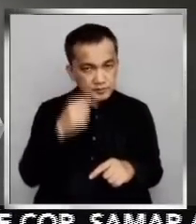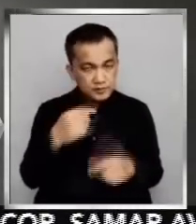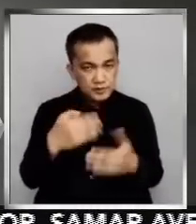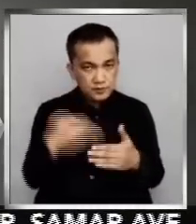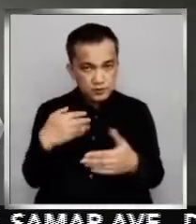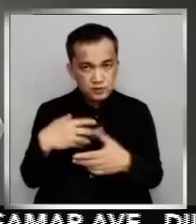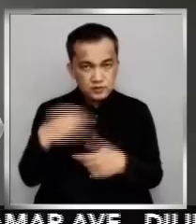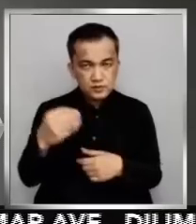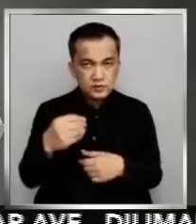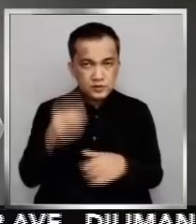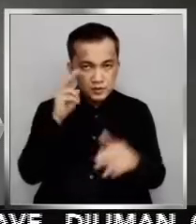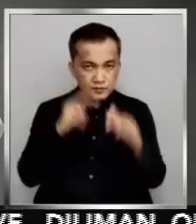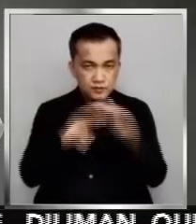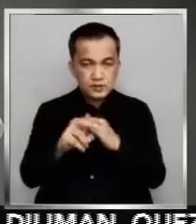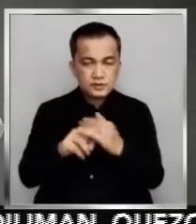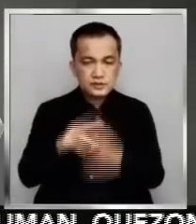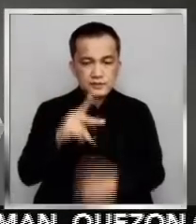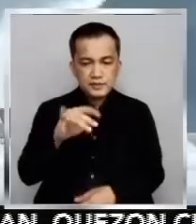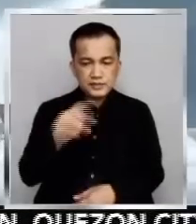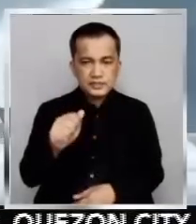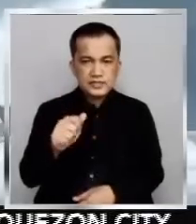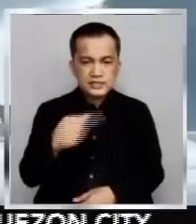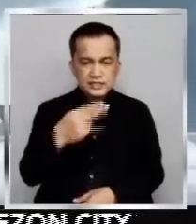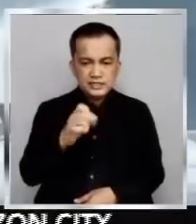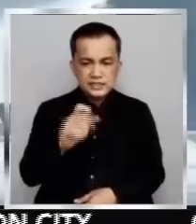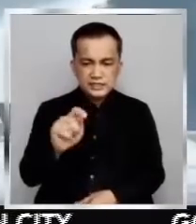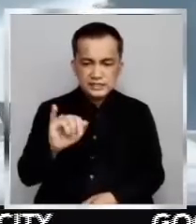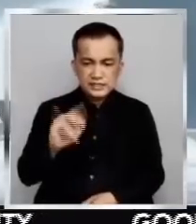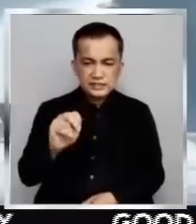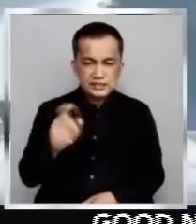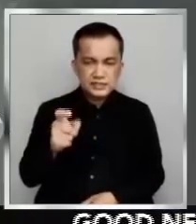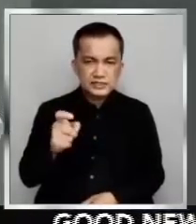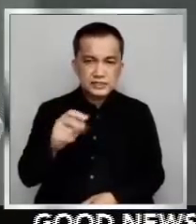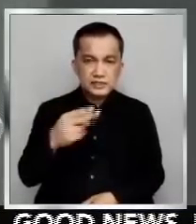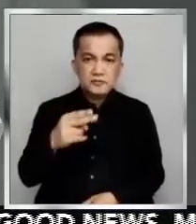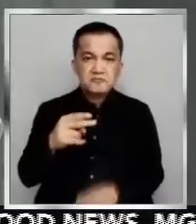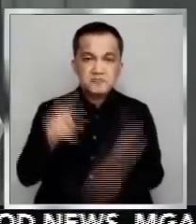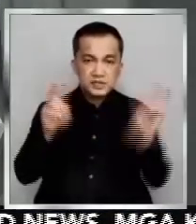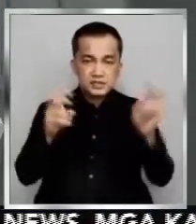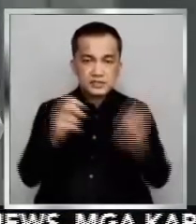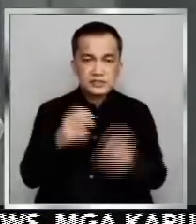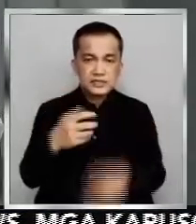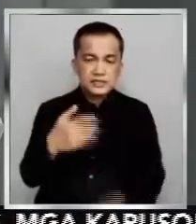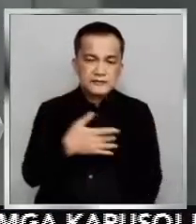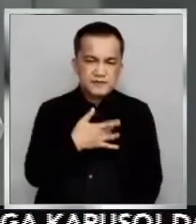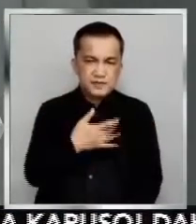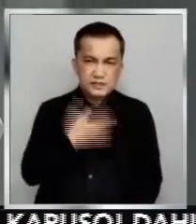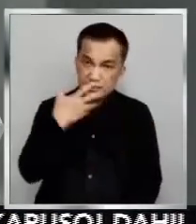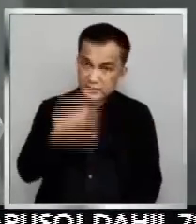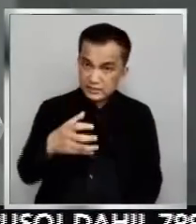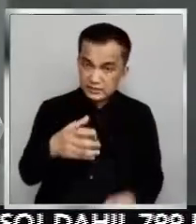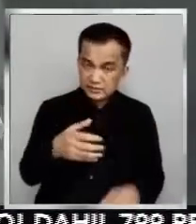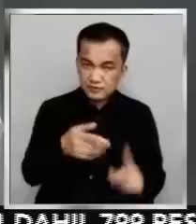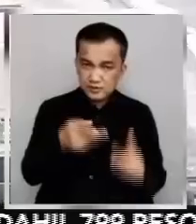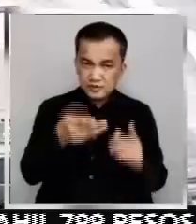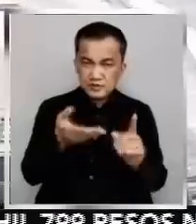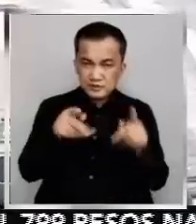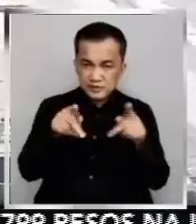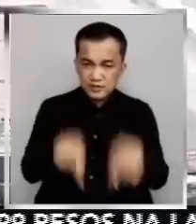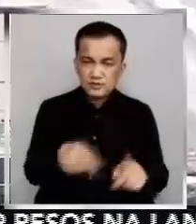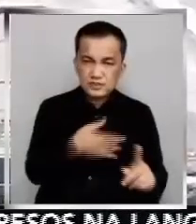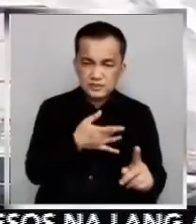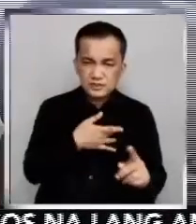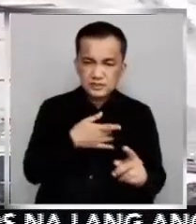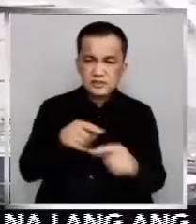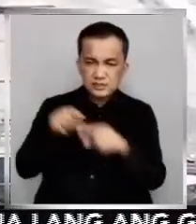forecast ng pag-asa sa heat index o init factor. Ang heat index ay ang init na nararamdaman ng tao na natutukoy depende sa temperatura